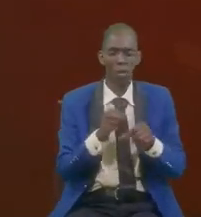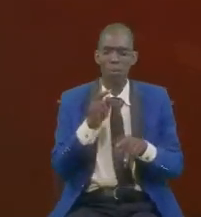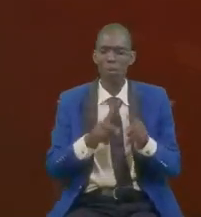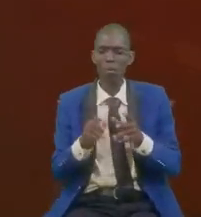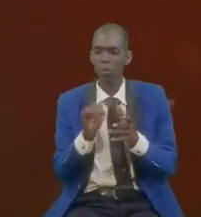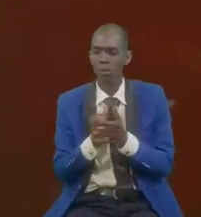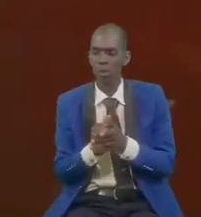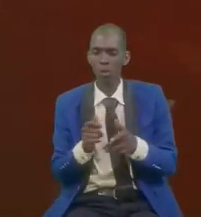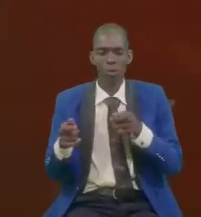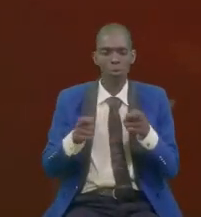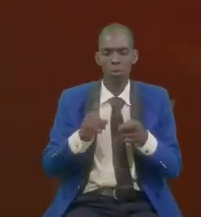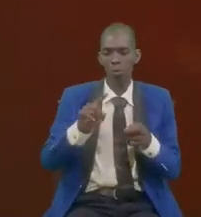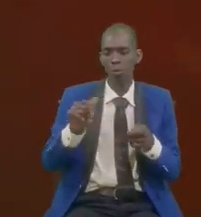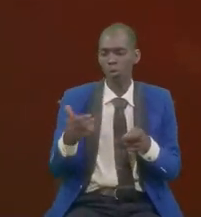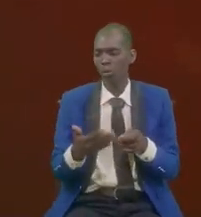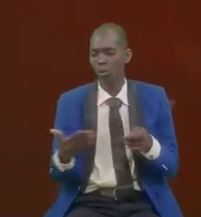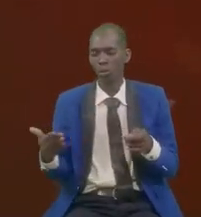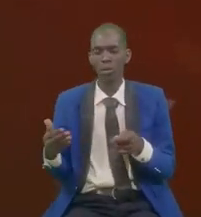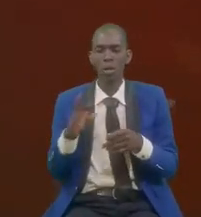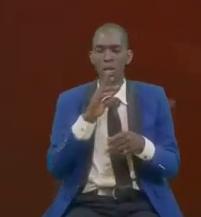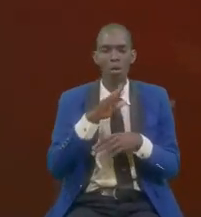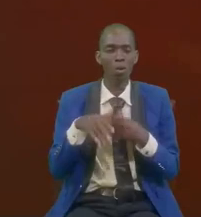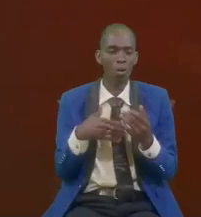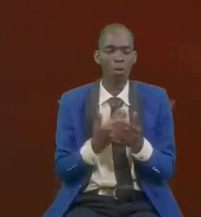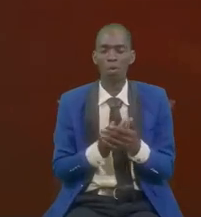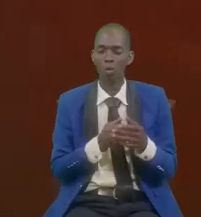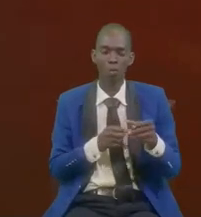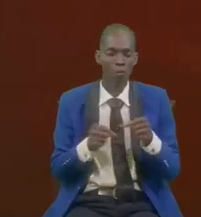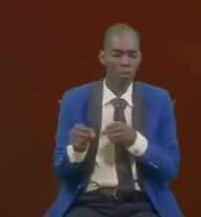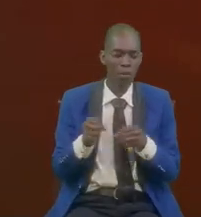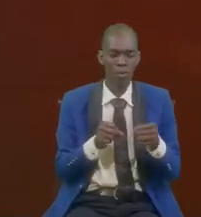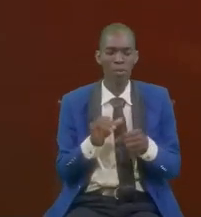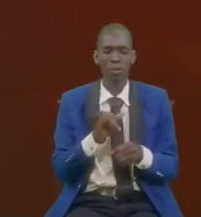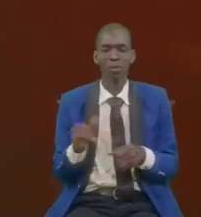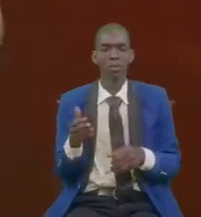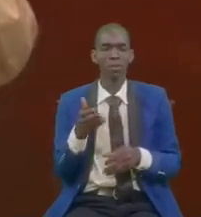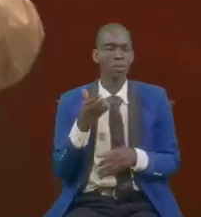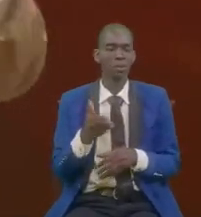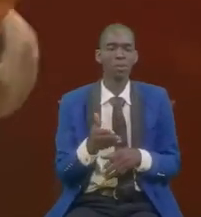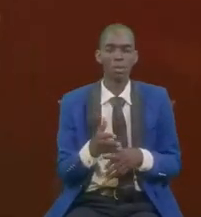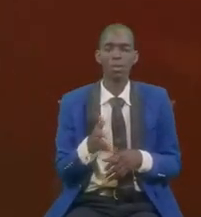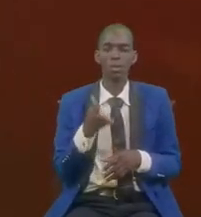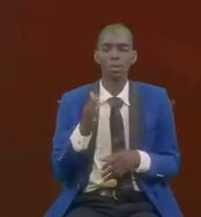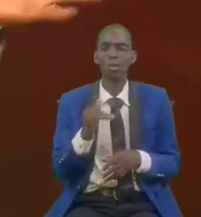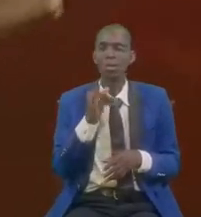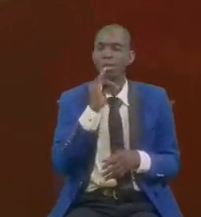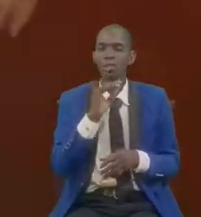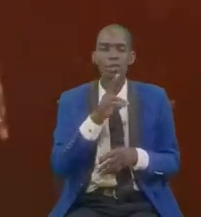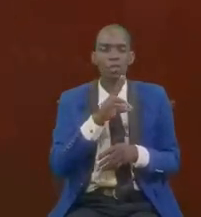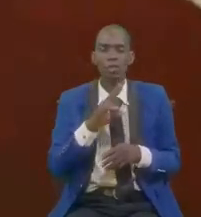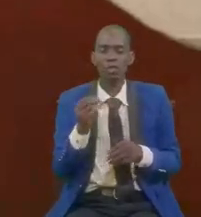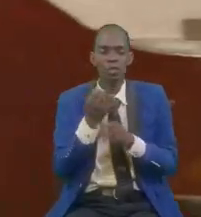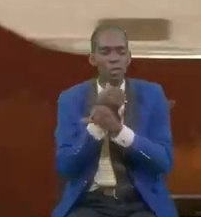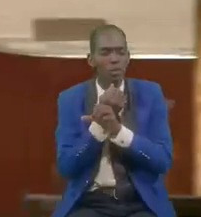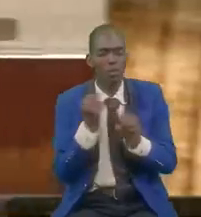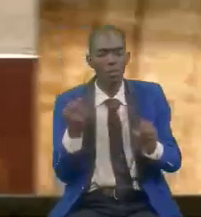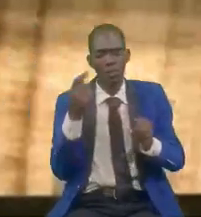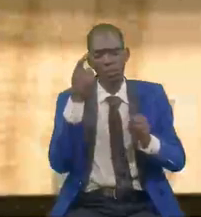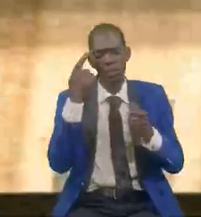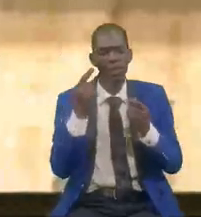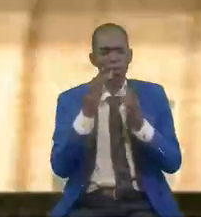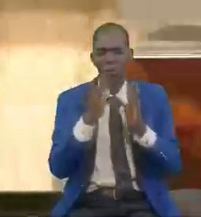eux-mêmes et tout le monde se bat. Alors ils se sont mis en colère. Il n'y aura pas le salut pour les pécheurs qui viennent